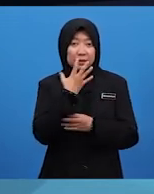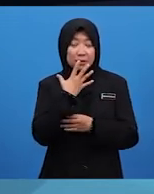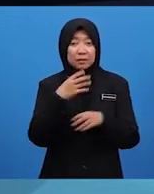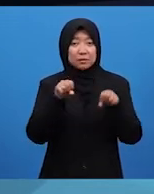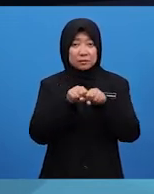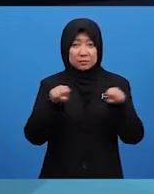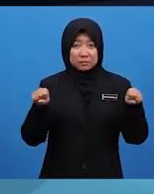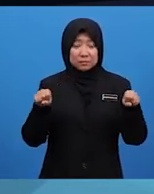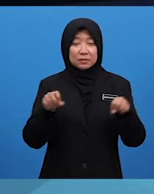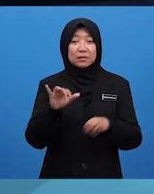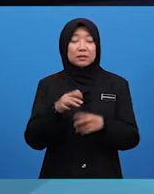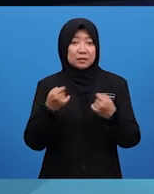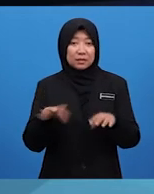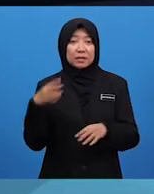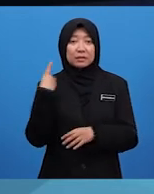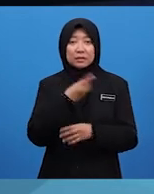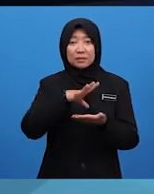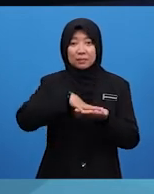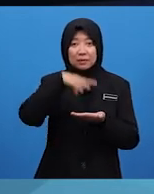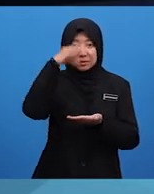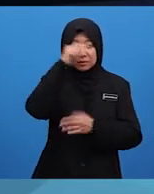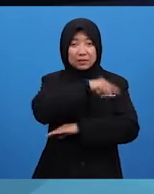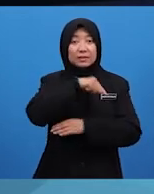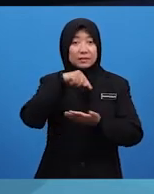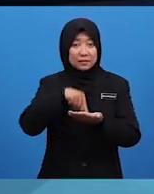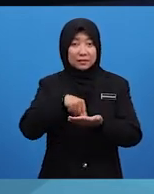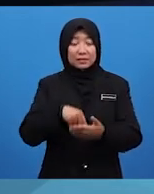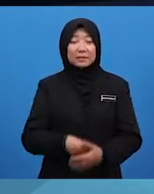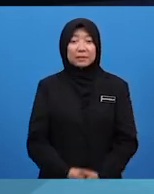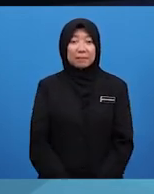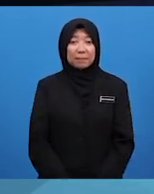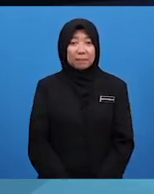asas smoking yang telah kita pelajari hari ini.